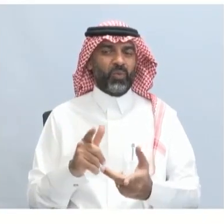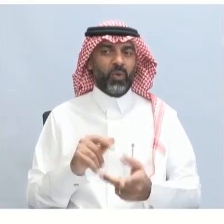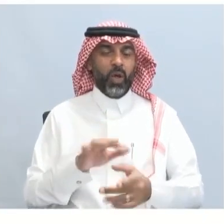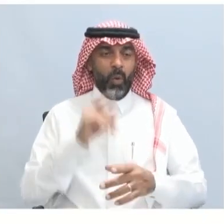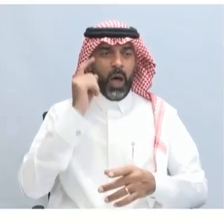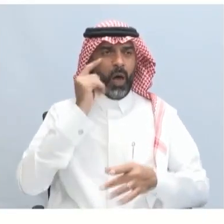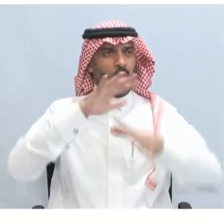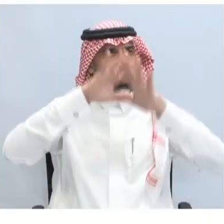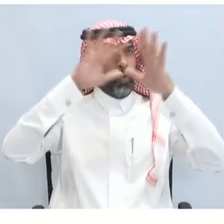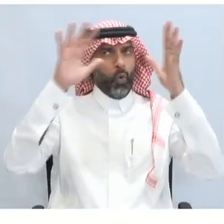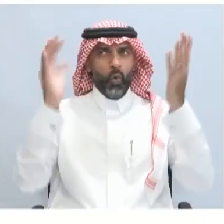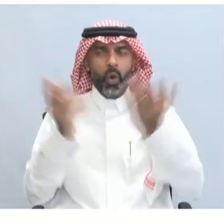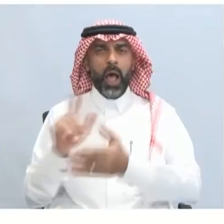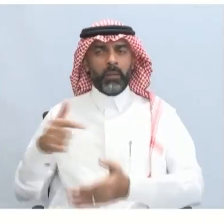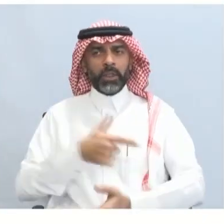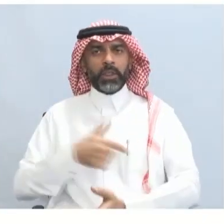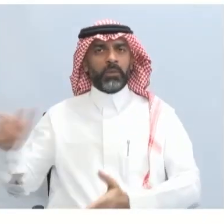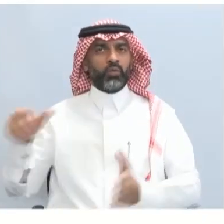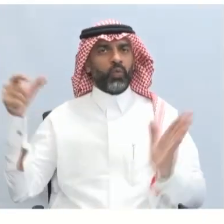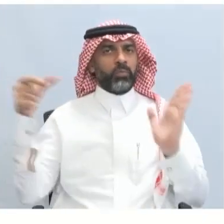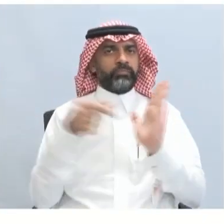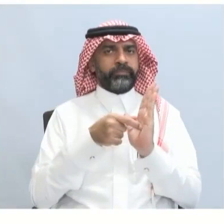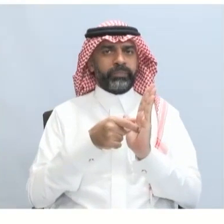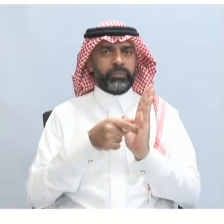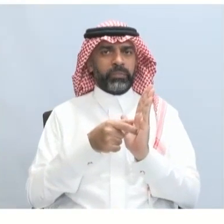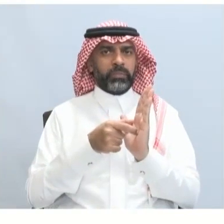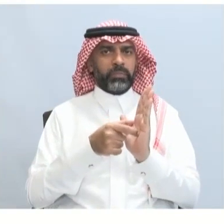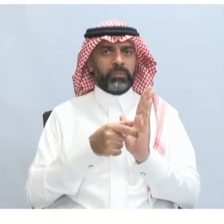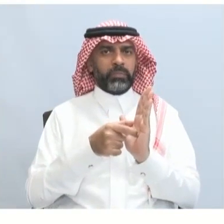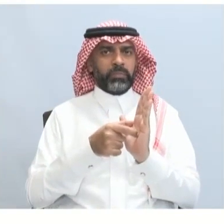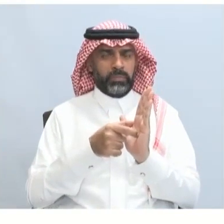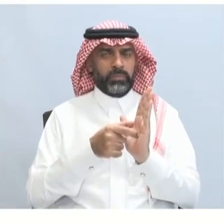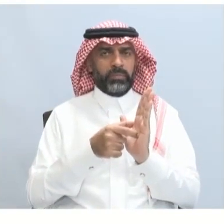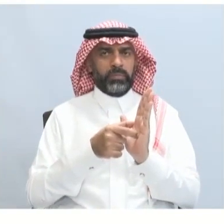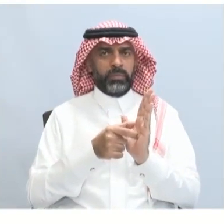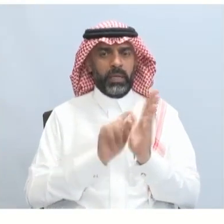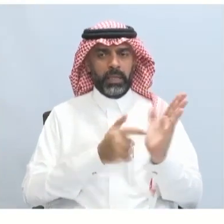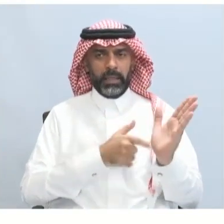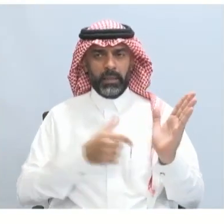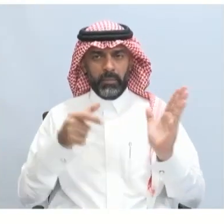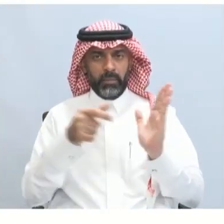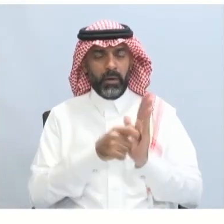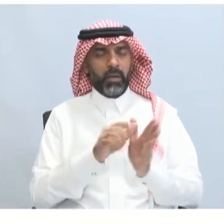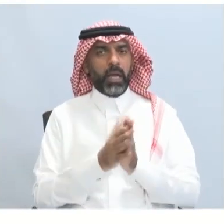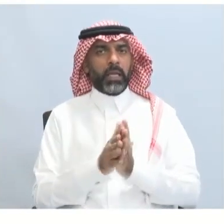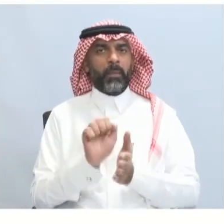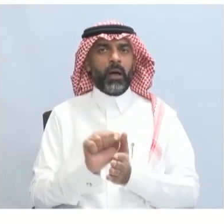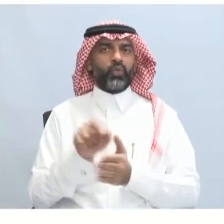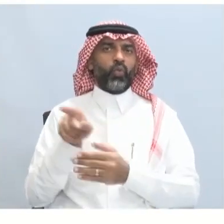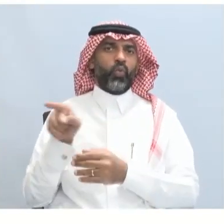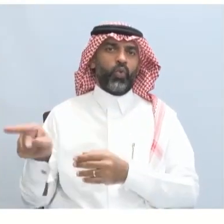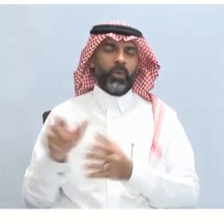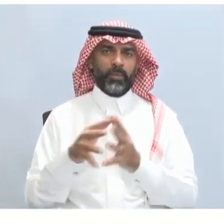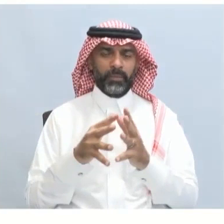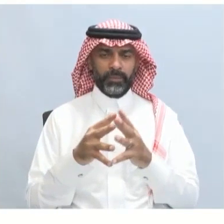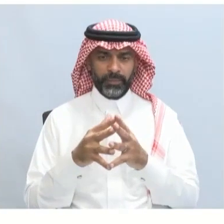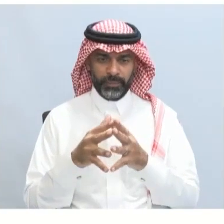محتوى ذلك الكتاب الى من الى مؤلفه فاننا اذا جئنا ونظرنا الى التفريق